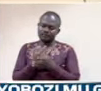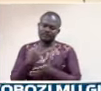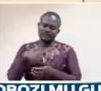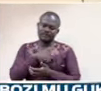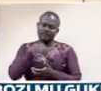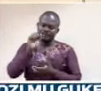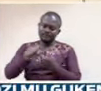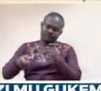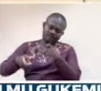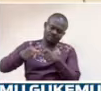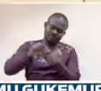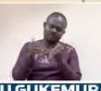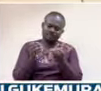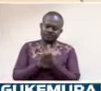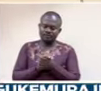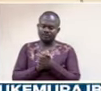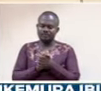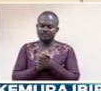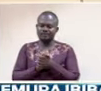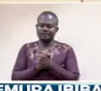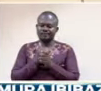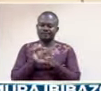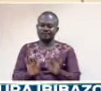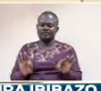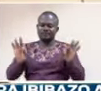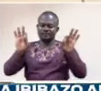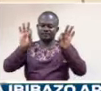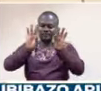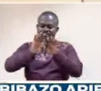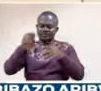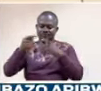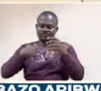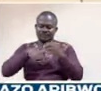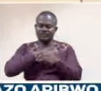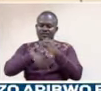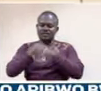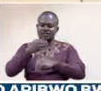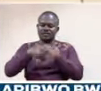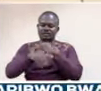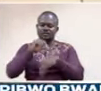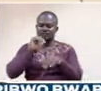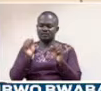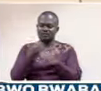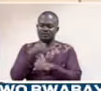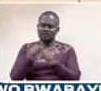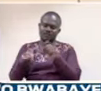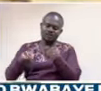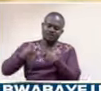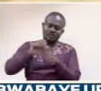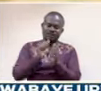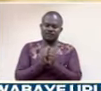bishobora kunganira ni uko igiciro cy'ibyo ducuruza ntago gishobora